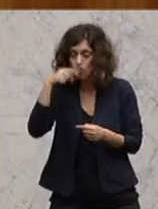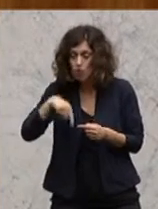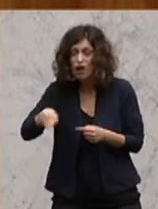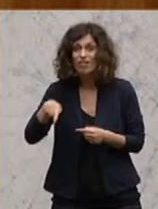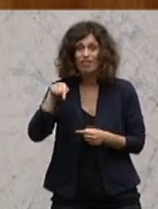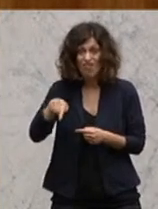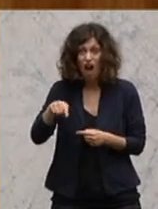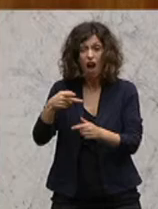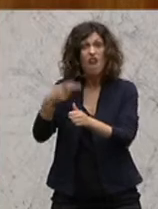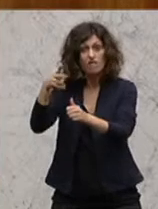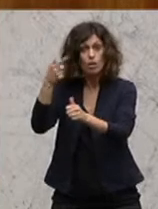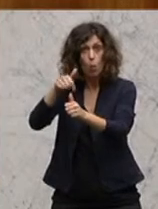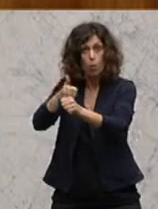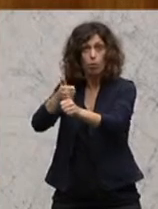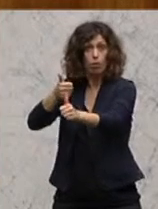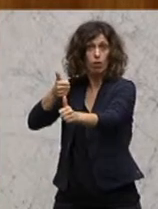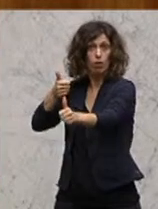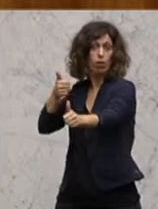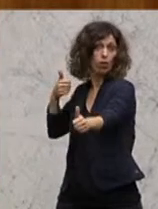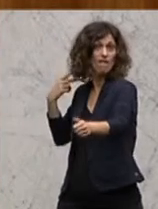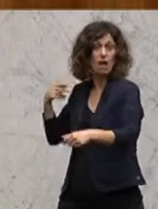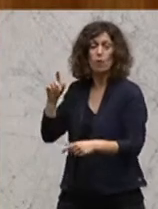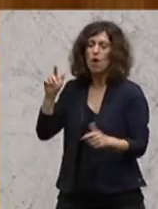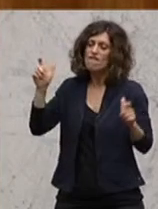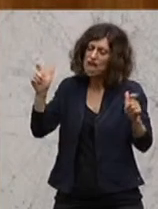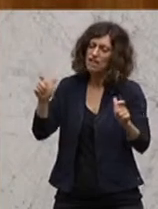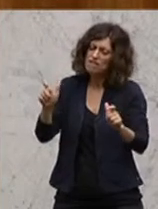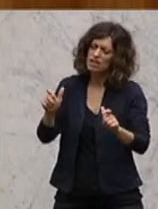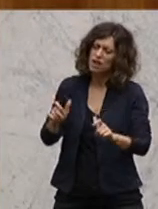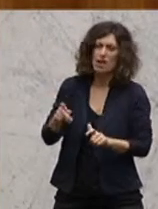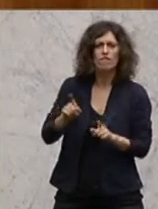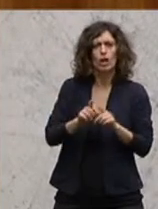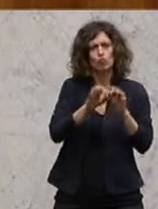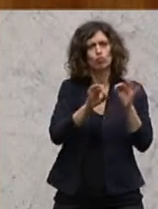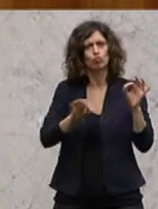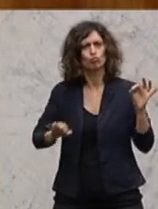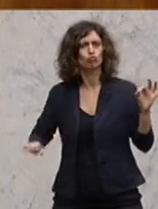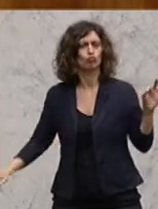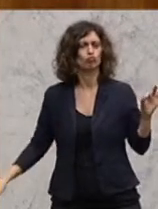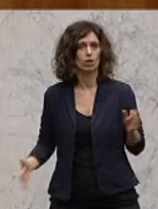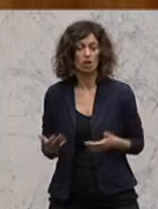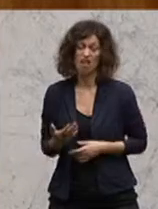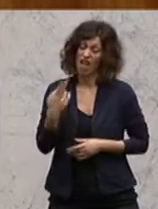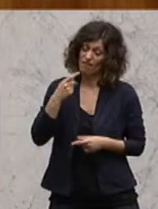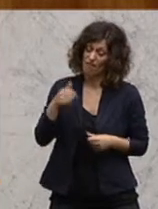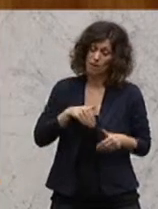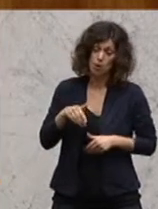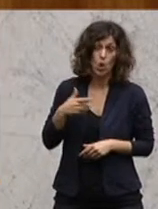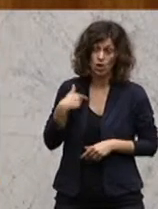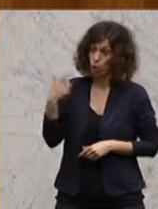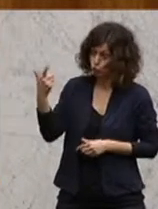wird dieser Trend fortgesetzt, einfach linear weitergeschrieben. Und Herr Finanzminister, ich halte das für